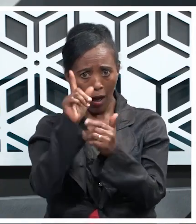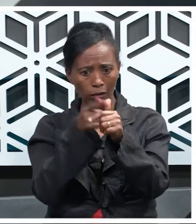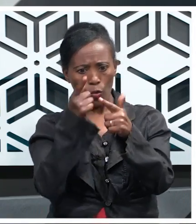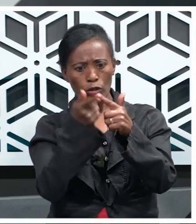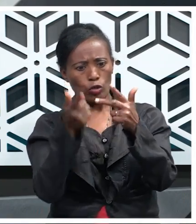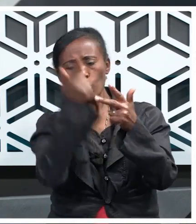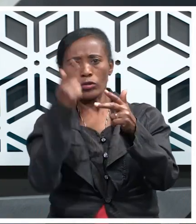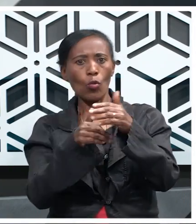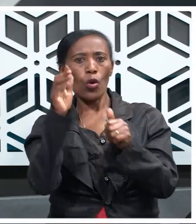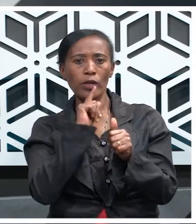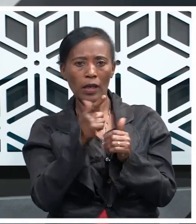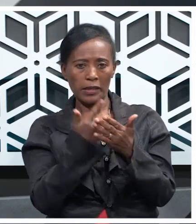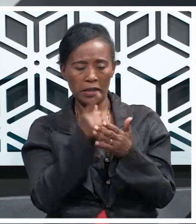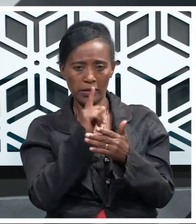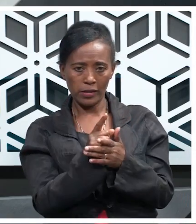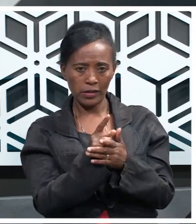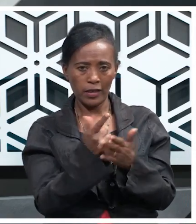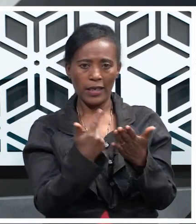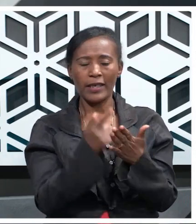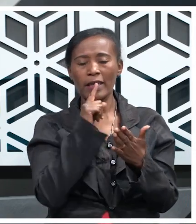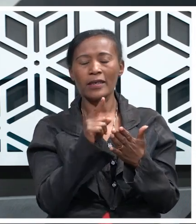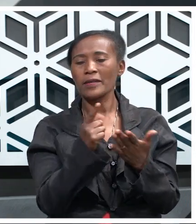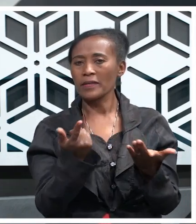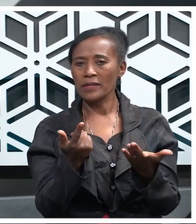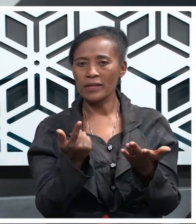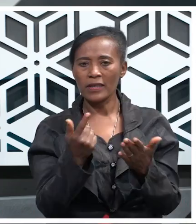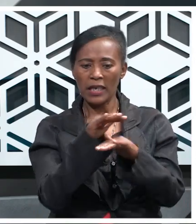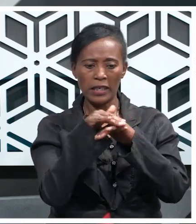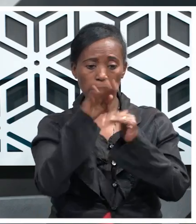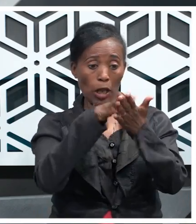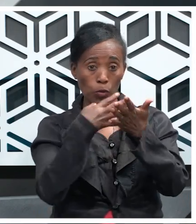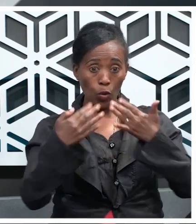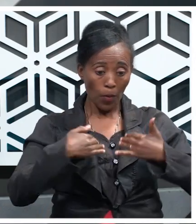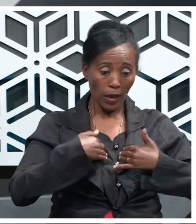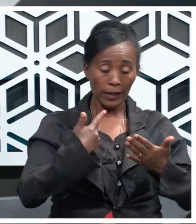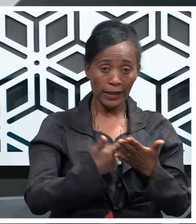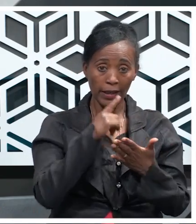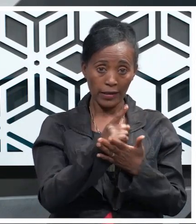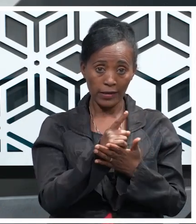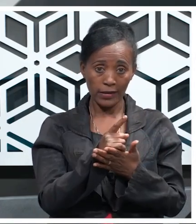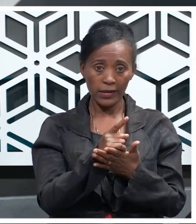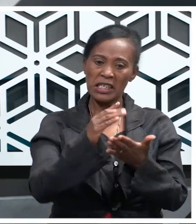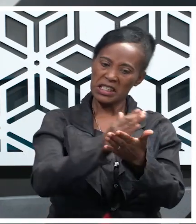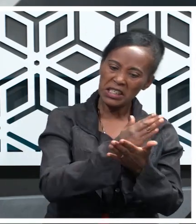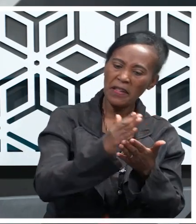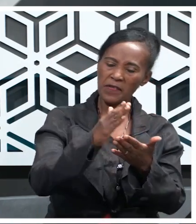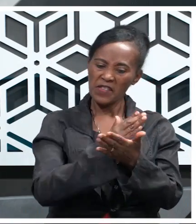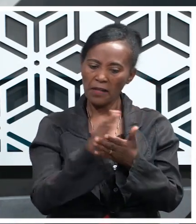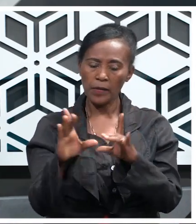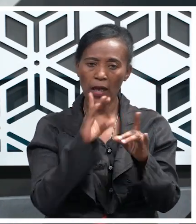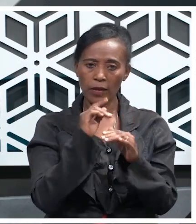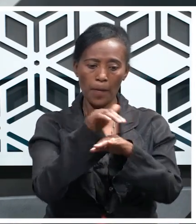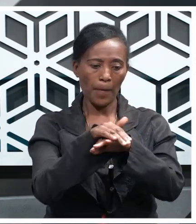የምወጣውና እንደዚህ ሚኒ ሚዲያ ላይ ይሄ እንግሊዝኛ ፕሮግራም ሲኖር ሚኒ ሚዲያ ላይ